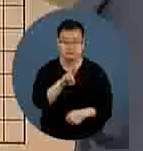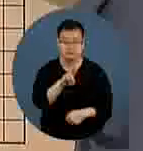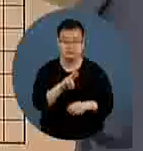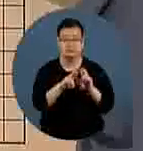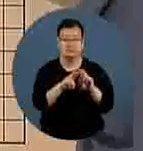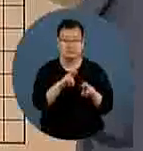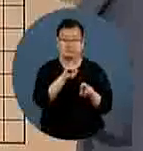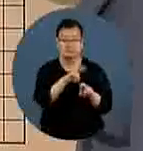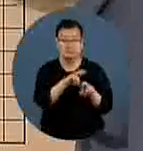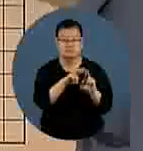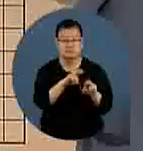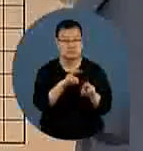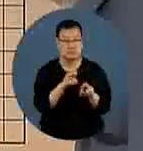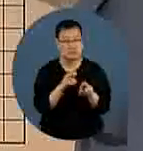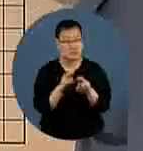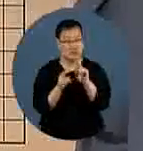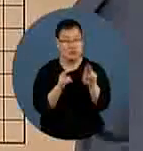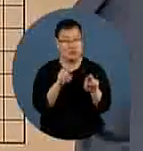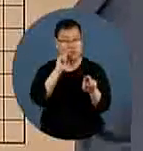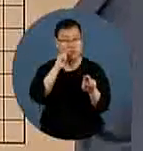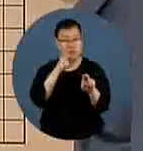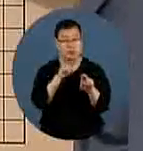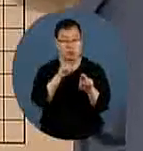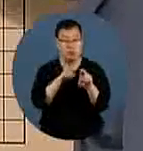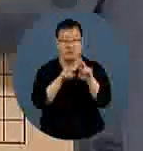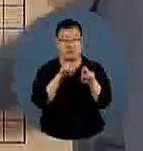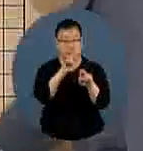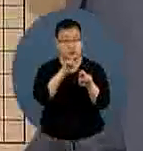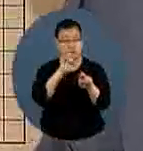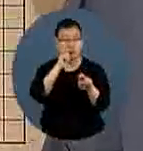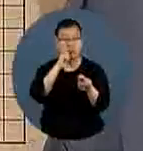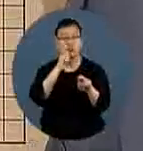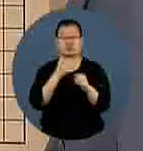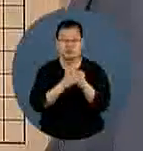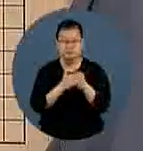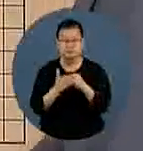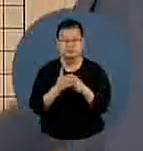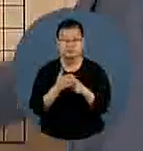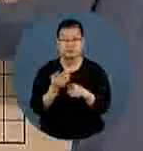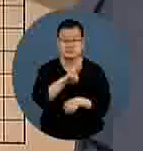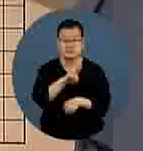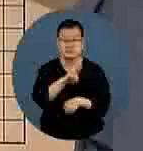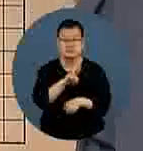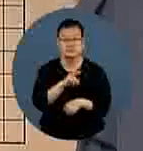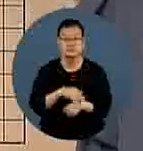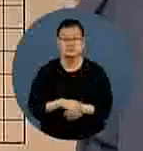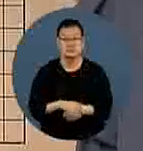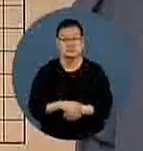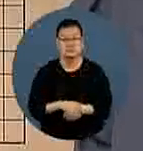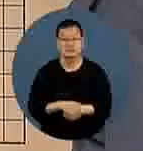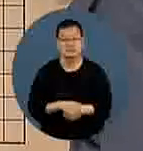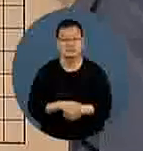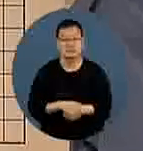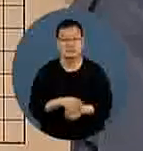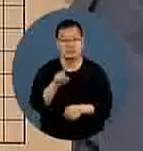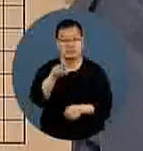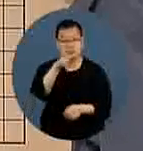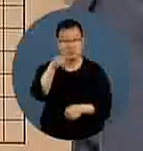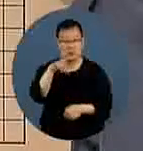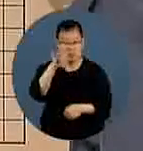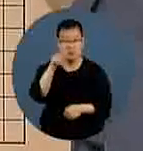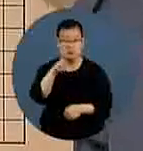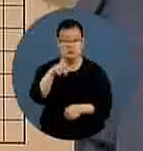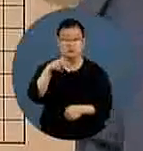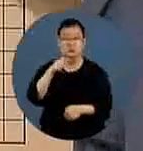또 늘어두면 뛰기도 힘들어요. 나와 끊는 맛이 있겠네. 또 밀어야 될 겁니다. 그럼 이렇게 놔도, 여기가 또